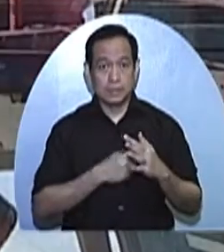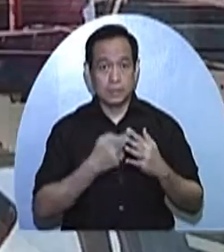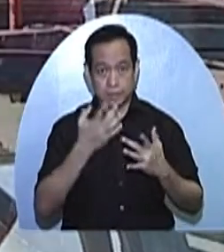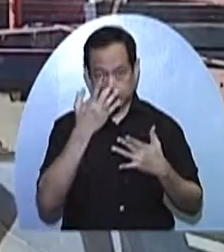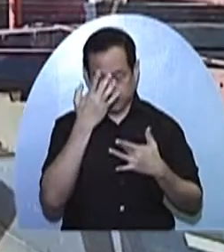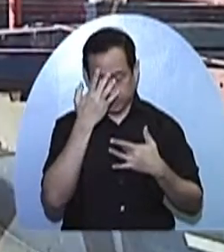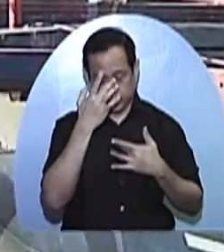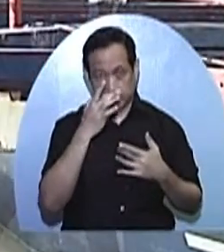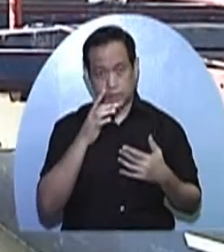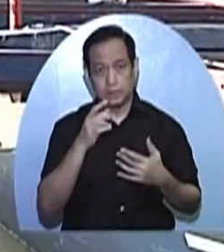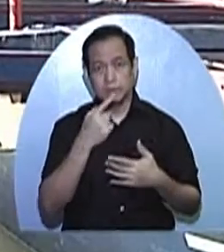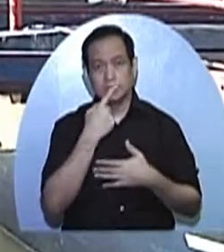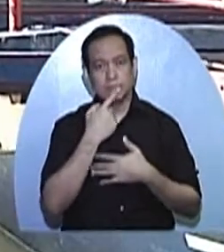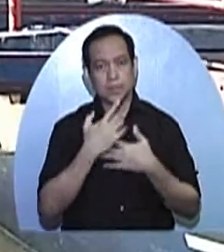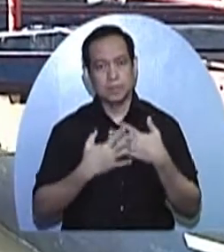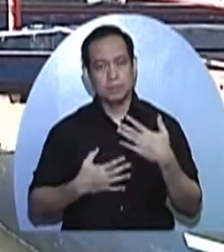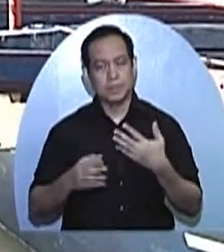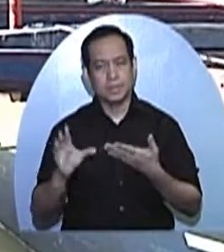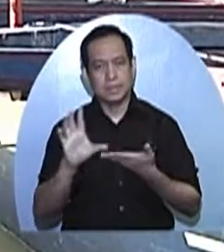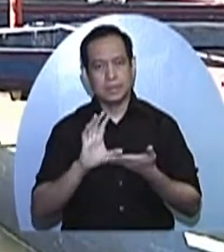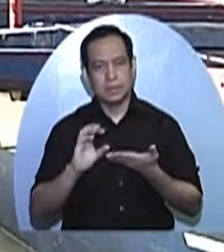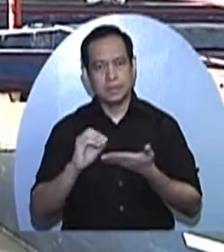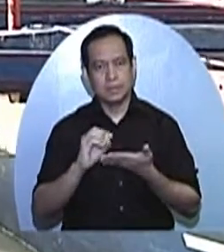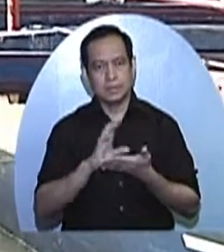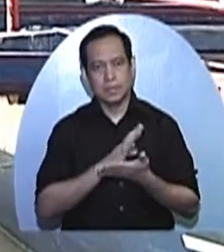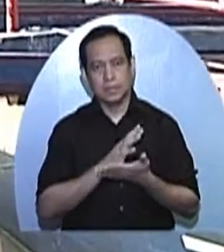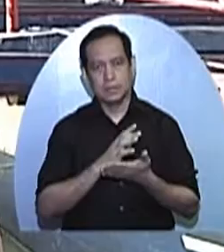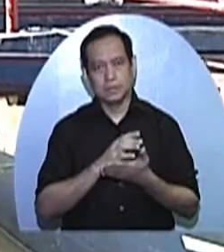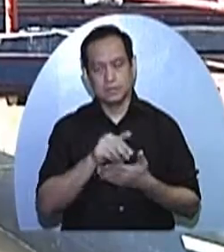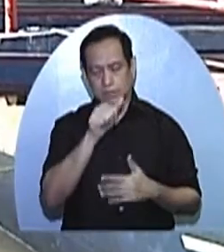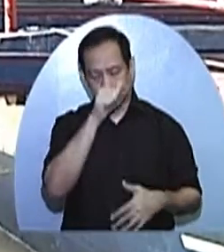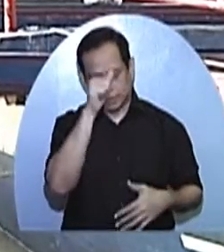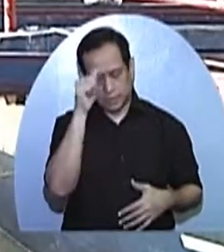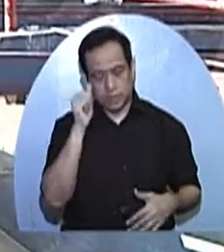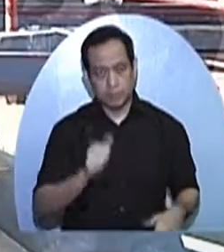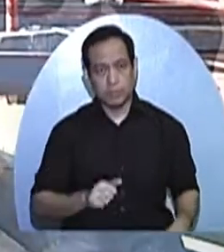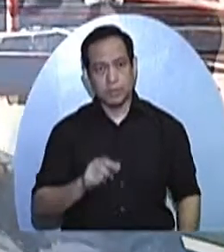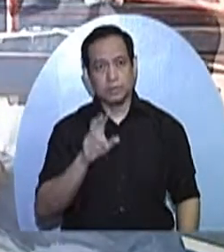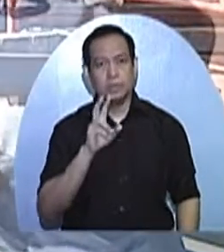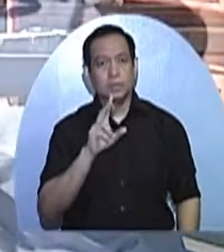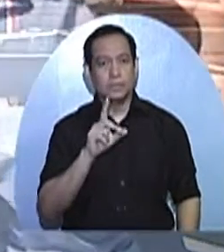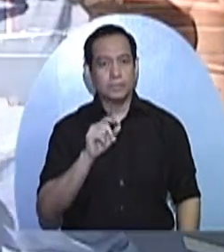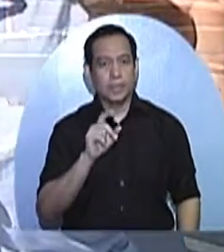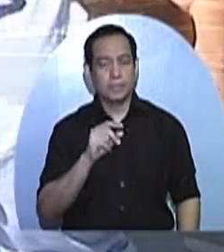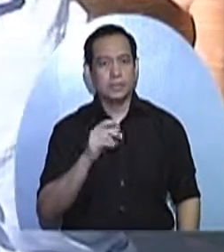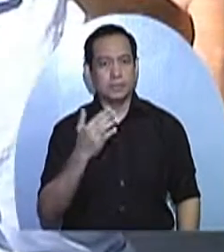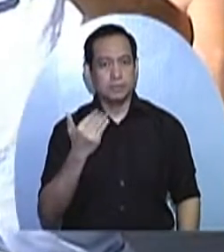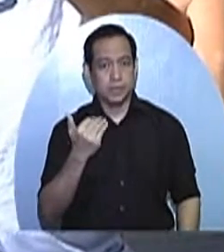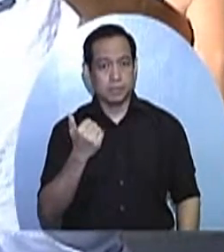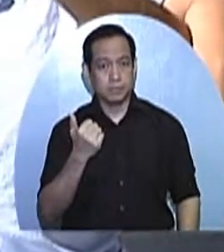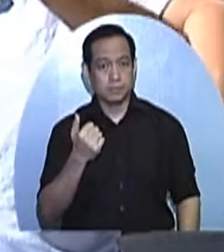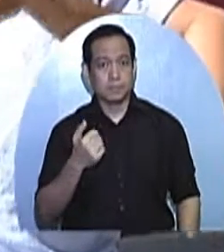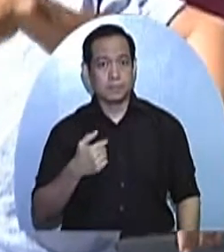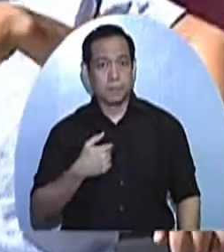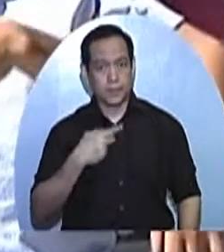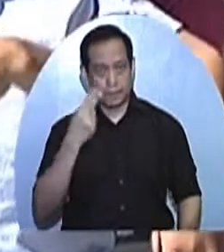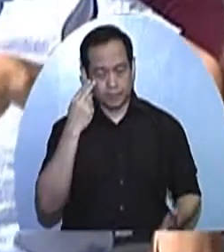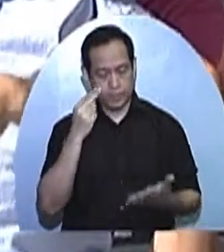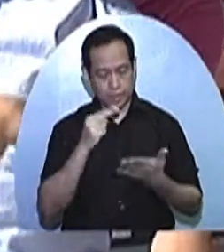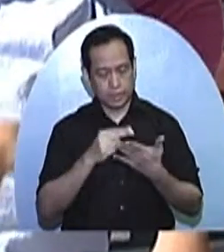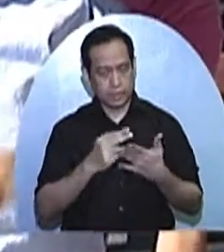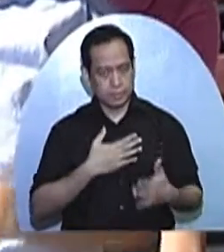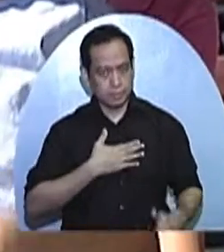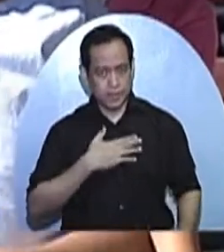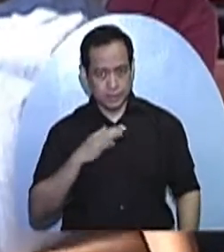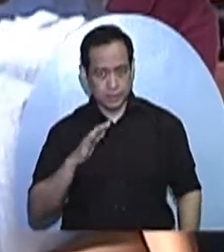ni Ryan na leukemia noong pong April 2015, napansin ko po sa